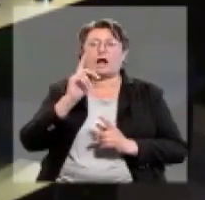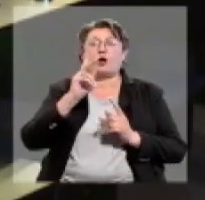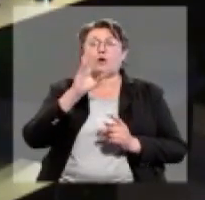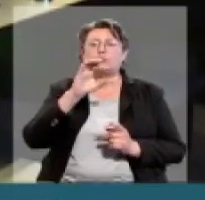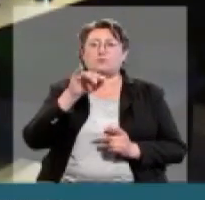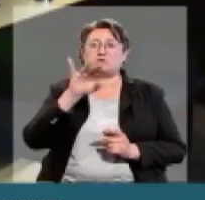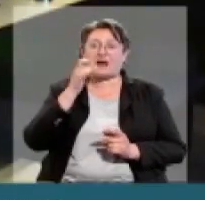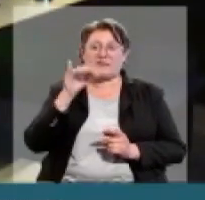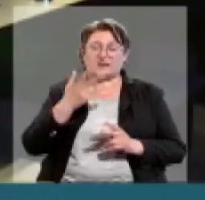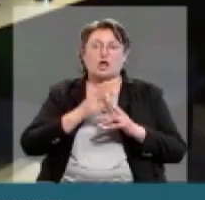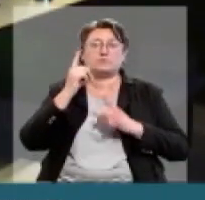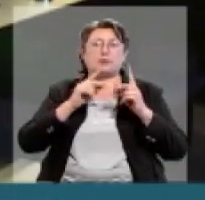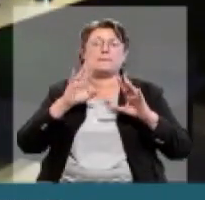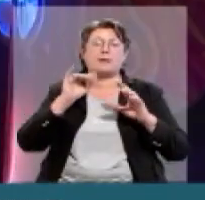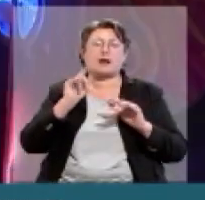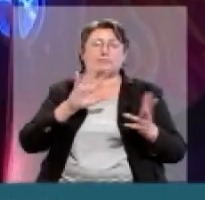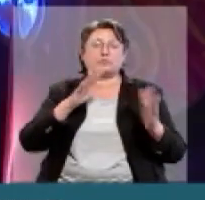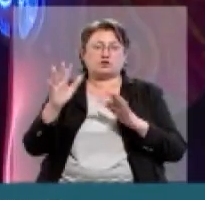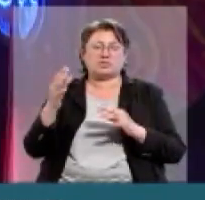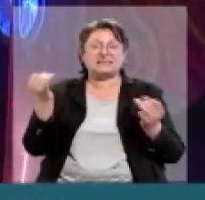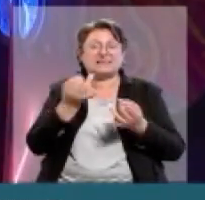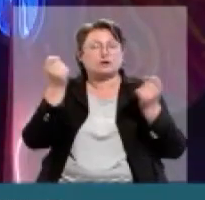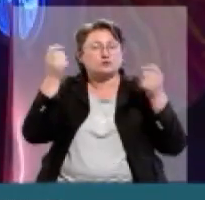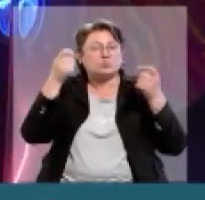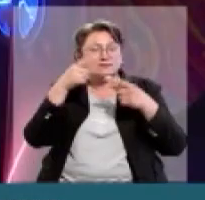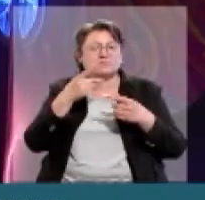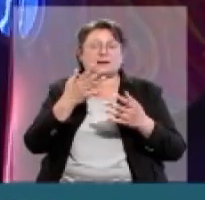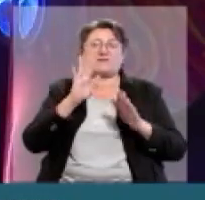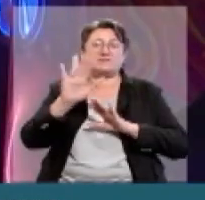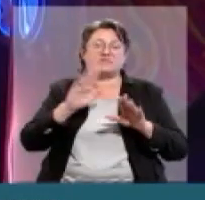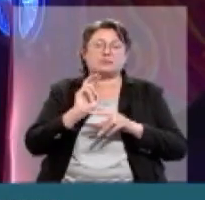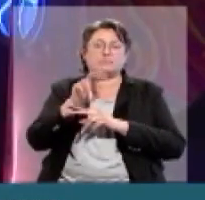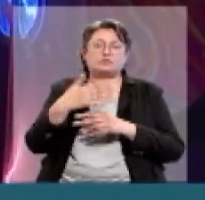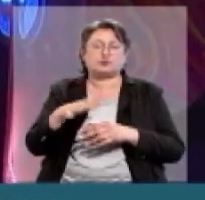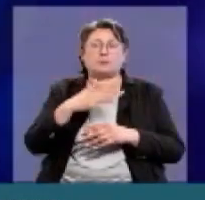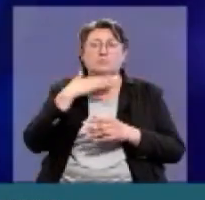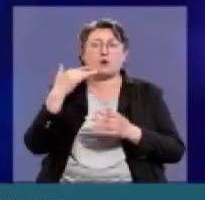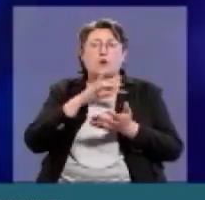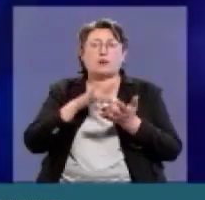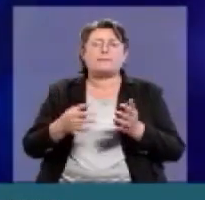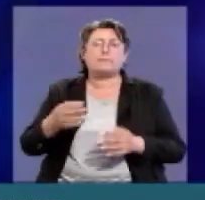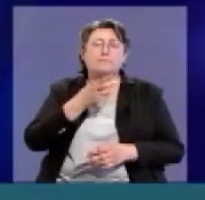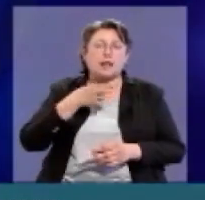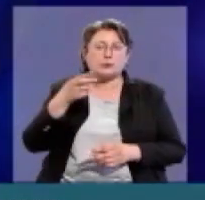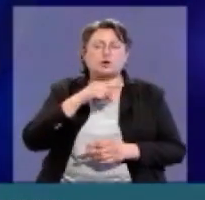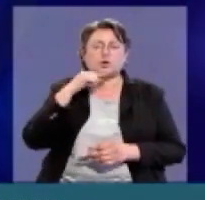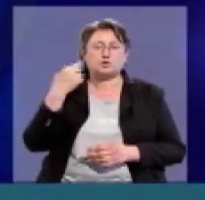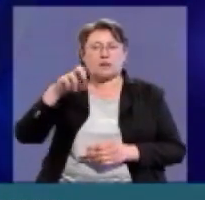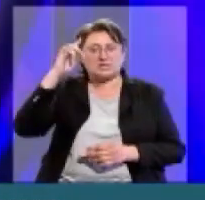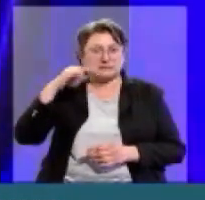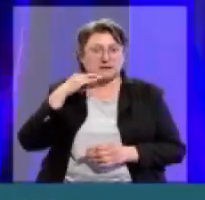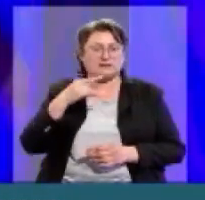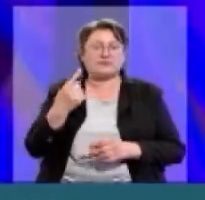«Космодрайв» – это космический парк приключений. Познавательная выставка посетила десятки городов Белоруссии, России и